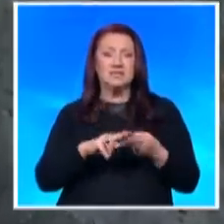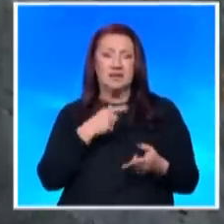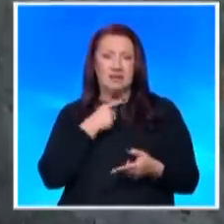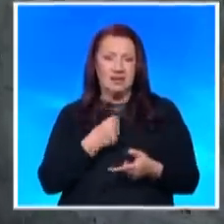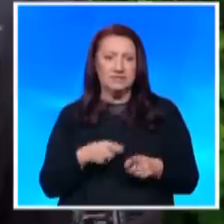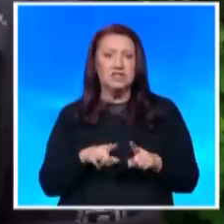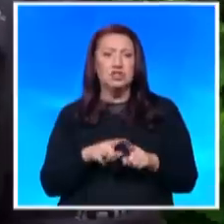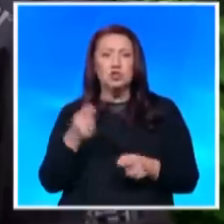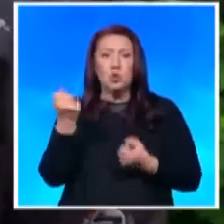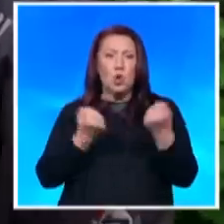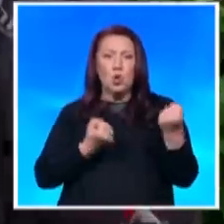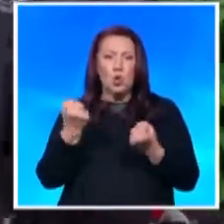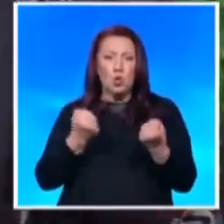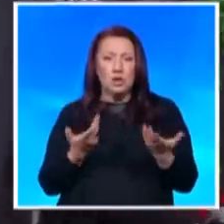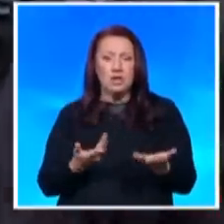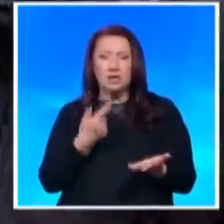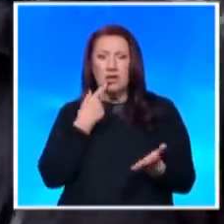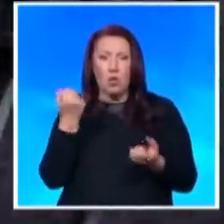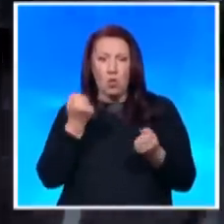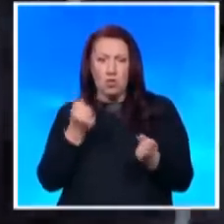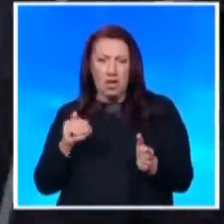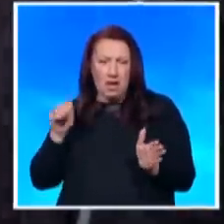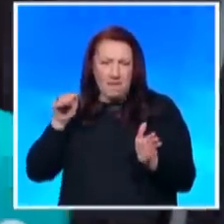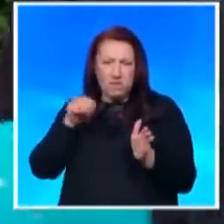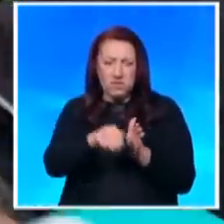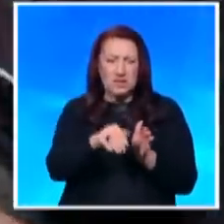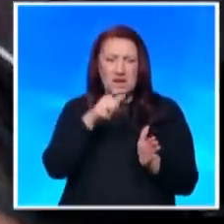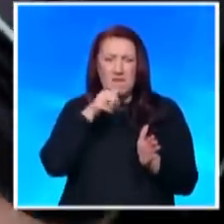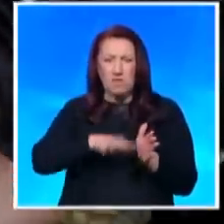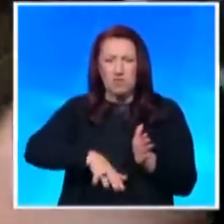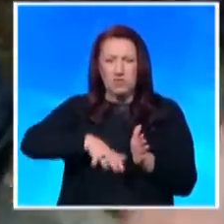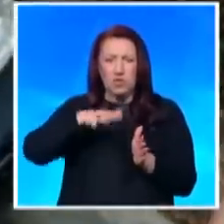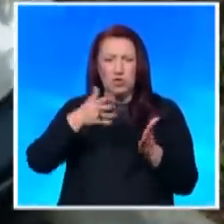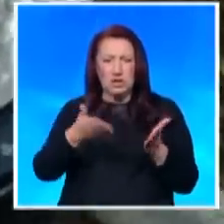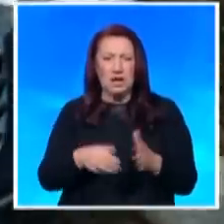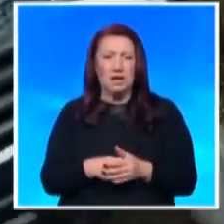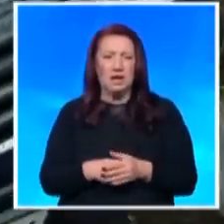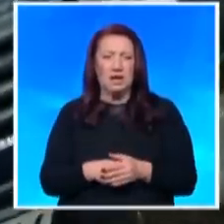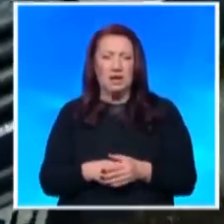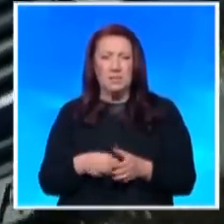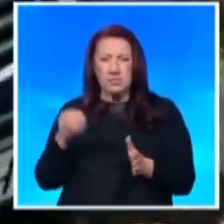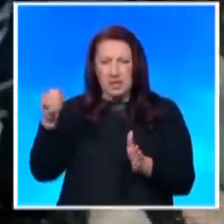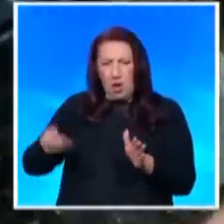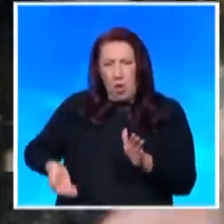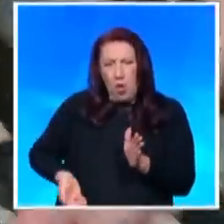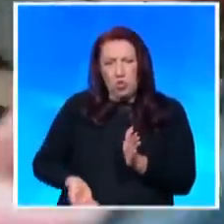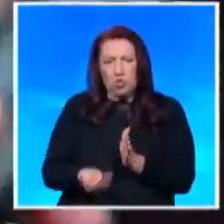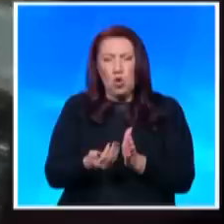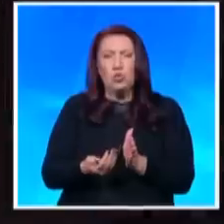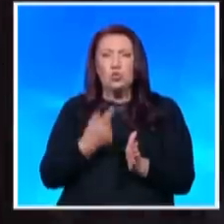автомобили. Колата е наводнена, вътре беше пълна с вода, изварихме го, всички тия камъни бяха набити отдолу под